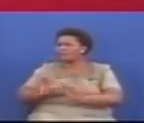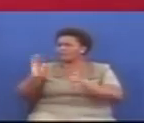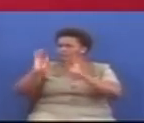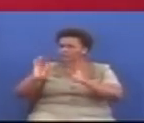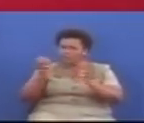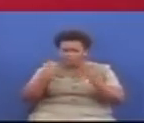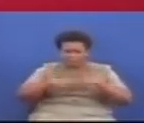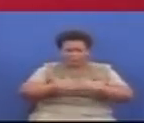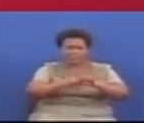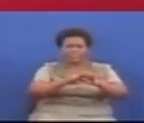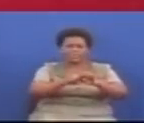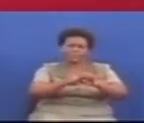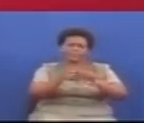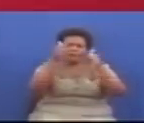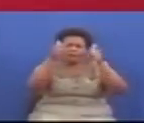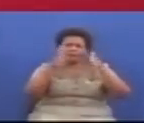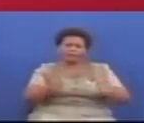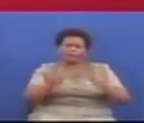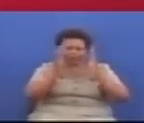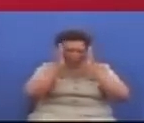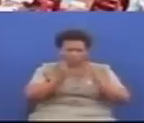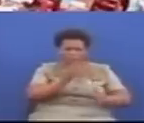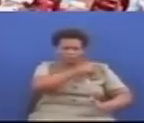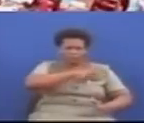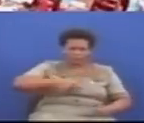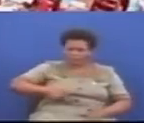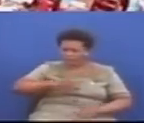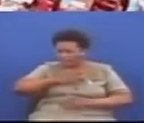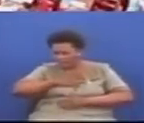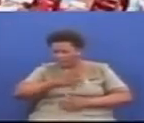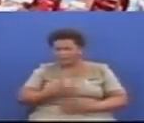ahadi za kiongozi wetu mkuu Mheshimiwa Rais wetu. Asante sana.